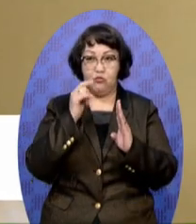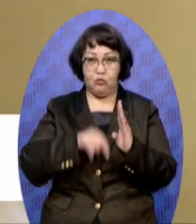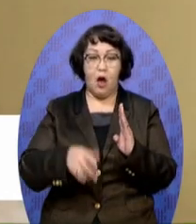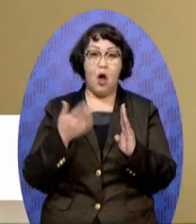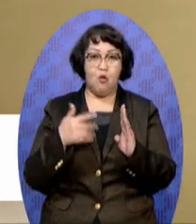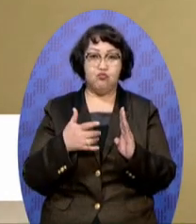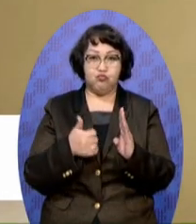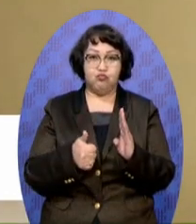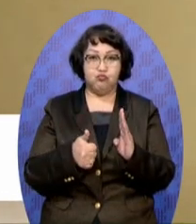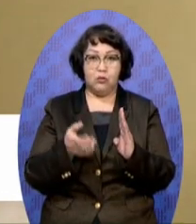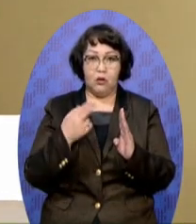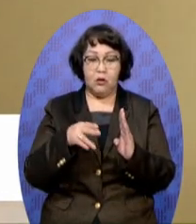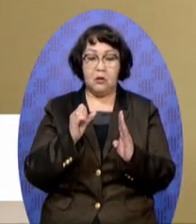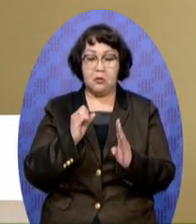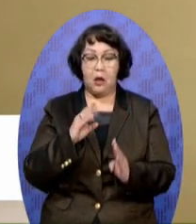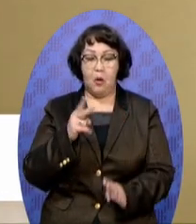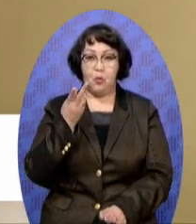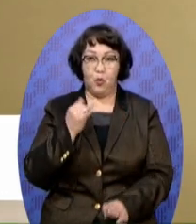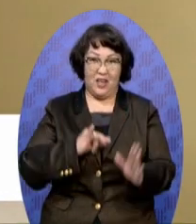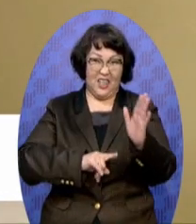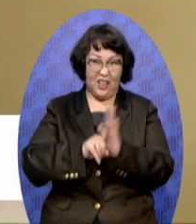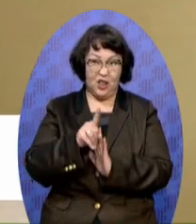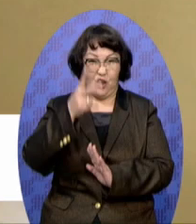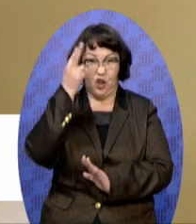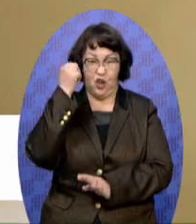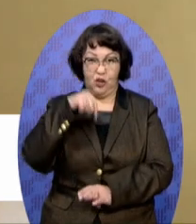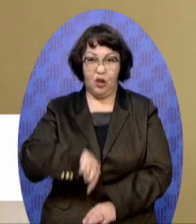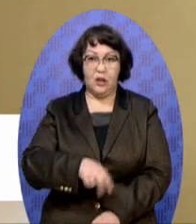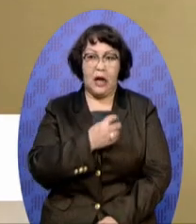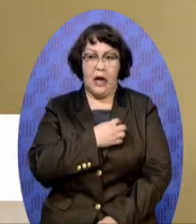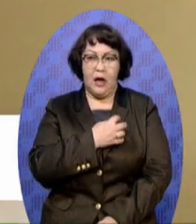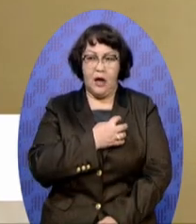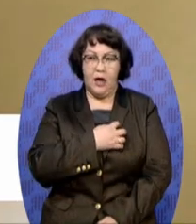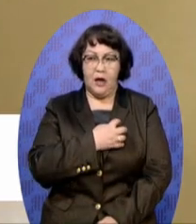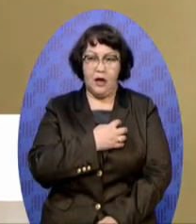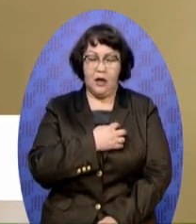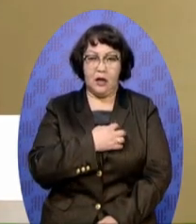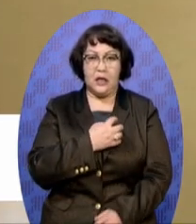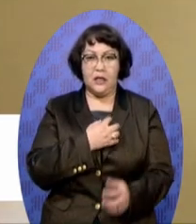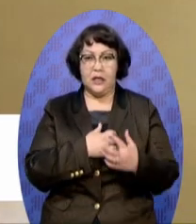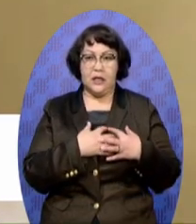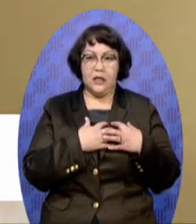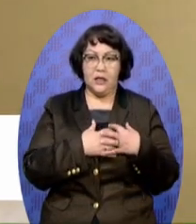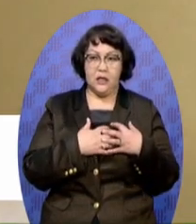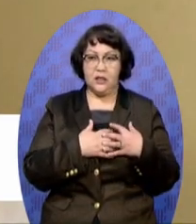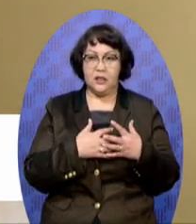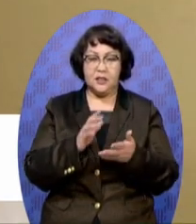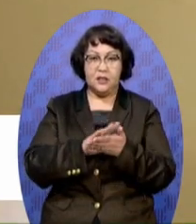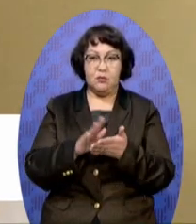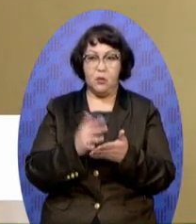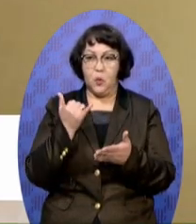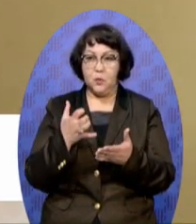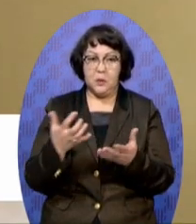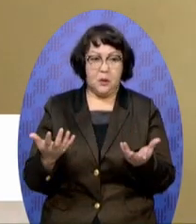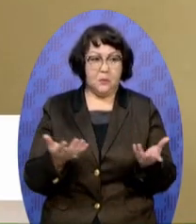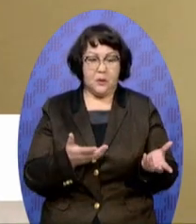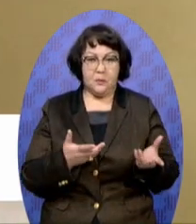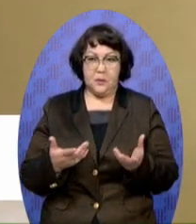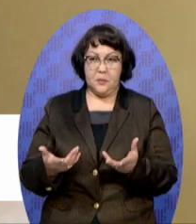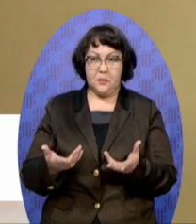эхний 2 өдөр болохоор бүгд жоохон нэг айцтай, стресстэйсэн. Тэгээ нөө ус мос цэвэр ус энэ байхгүй мэн гэж